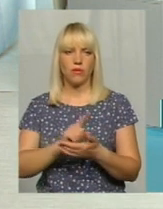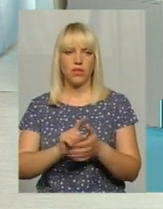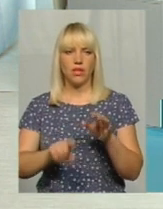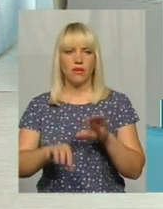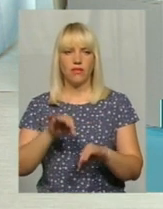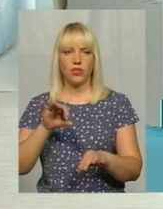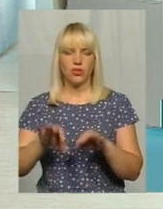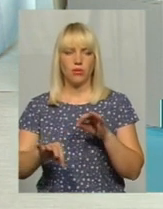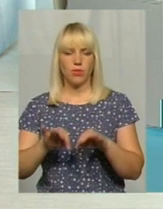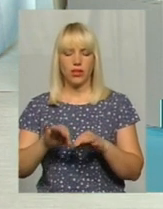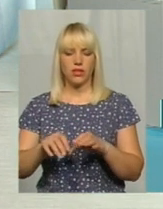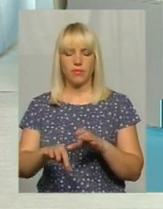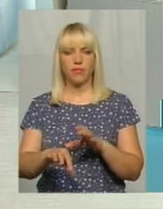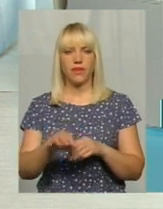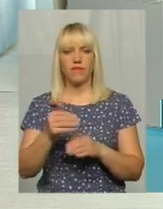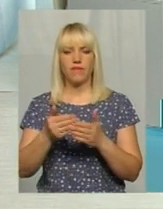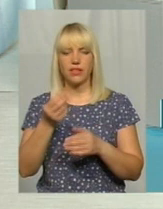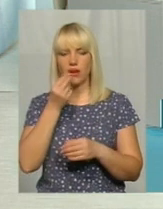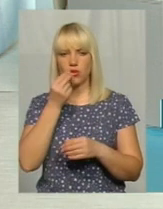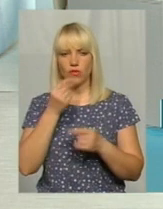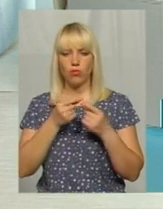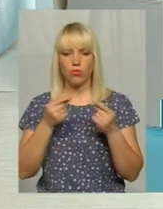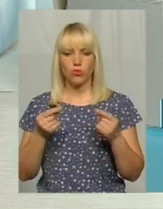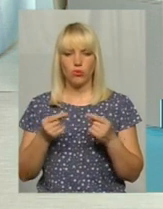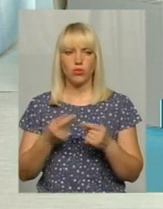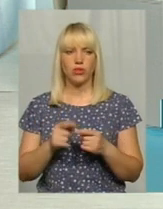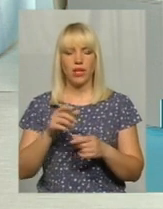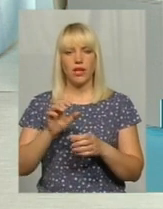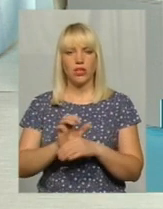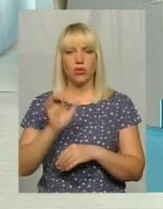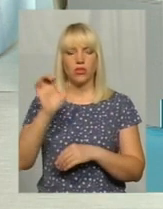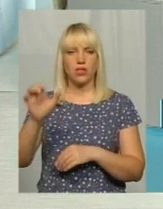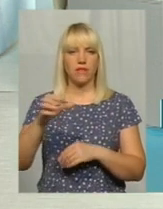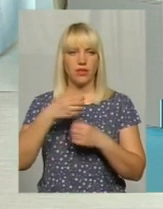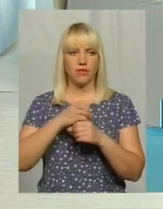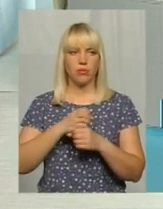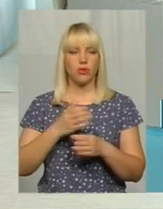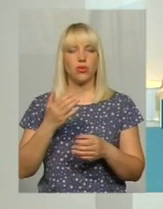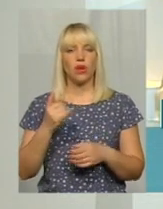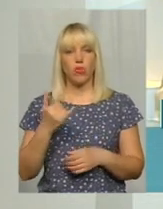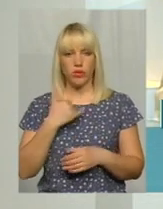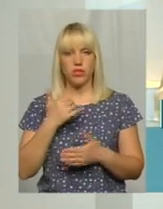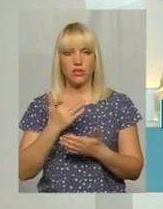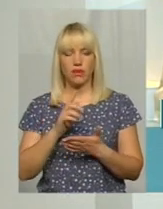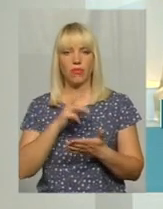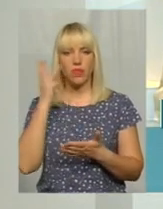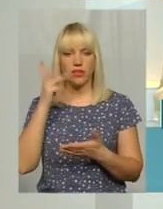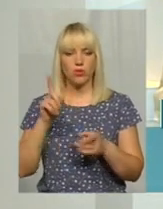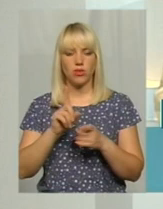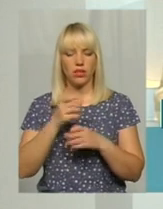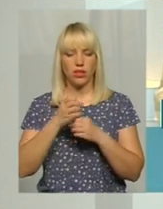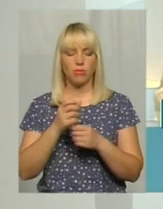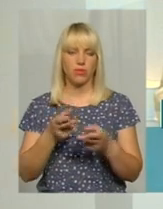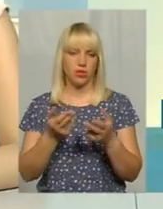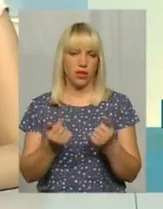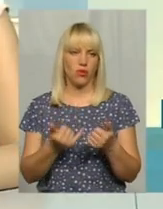відібрати зразок харчового продукту і доставити його в акредитовану лабораторію. Є такі лабораторії в Хмельницькому? Звичайно, звичайно, є на території